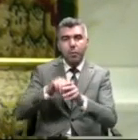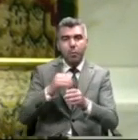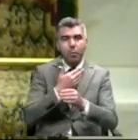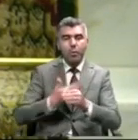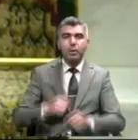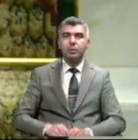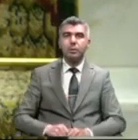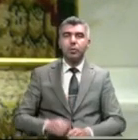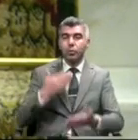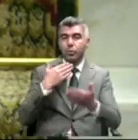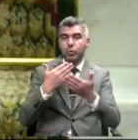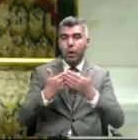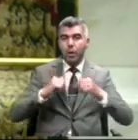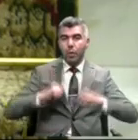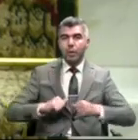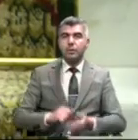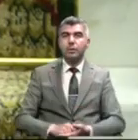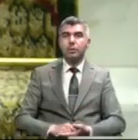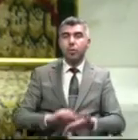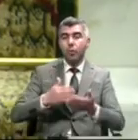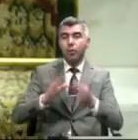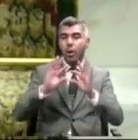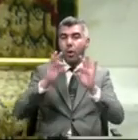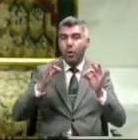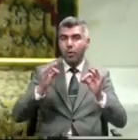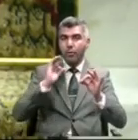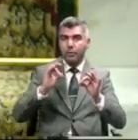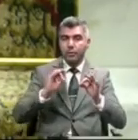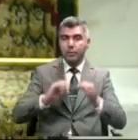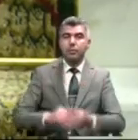نشكر السيد الوزير على العرض الشيق